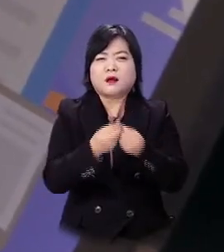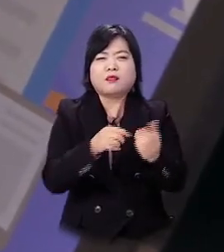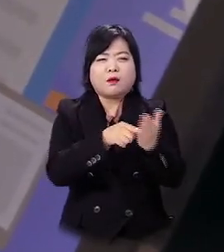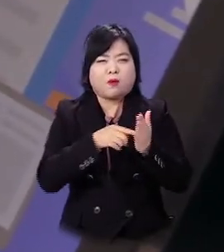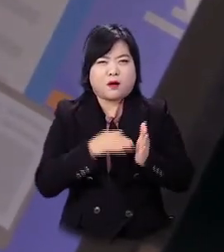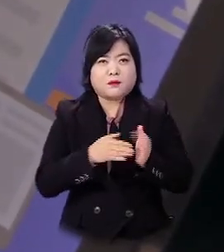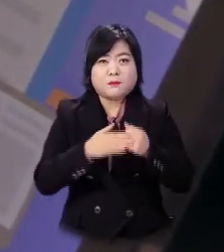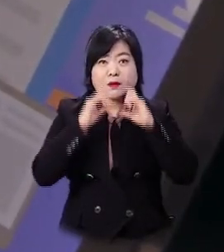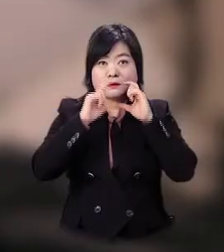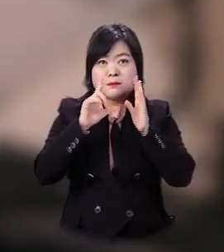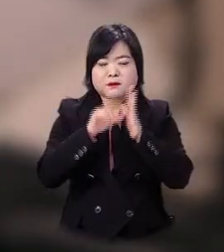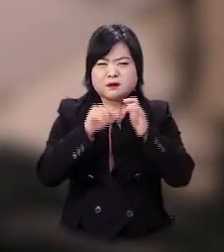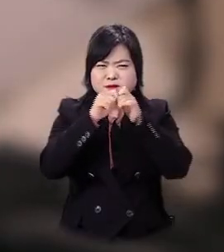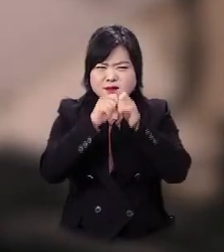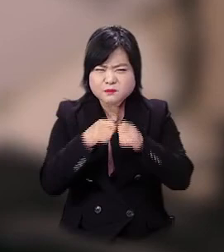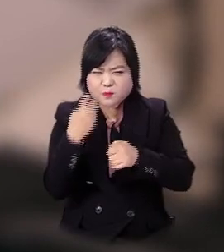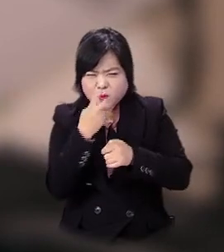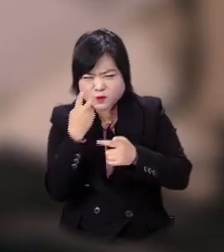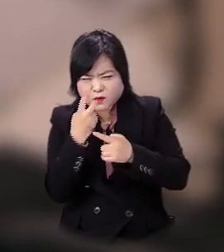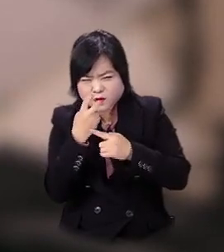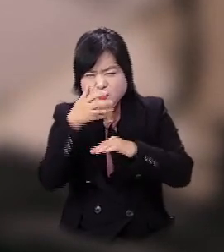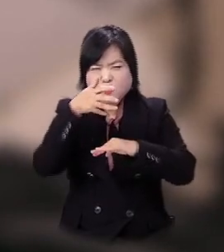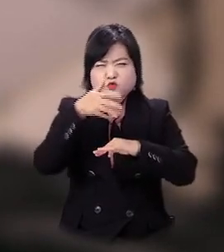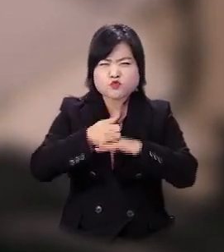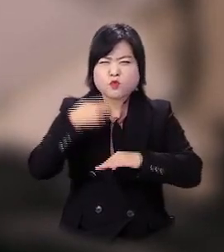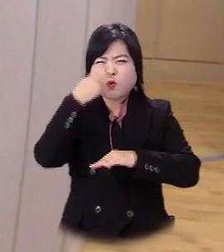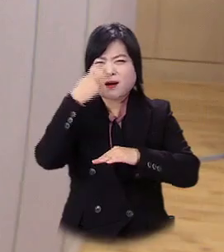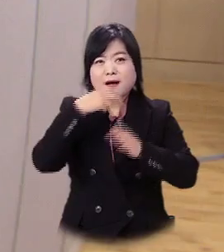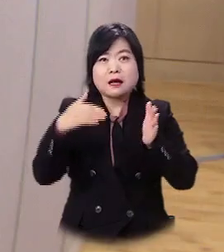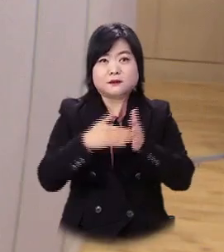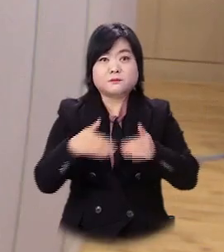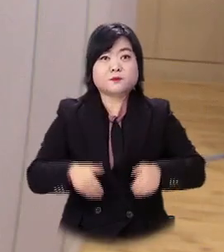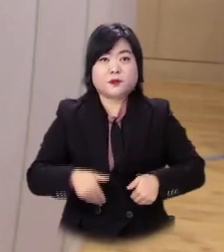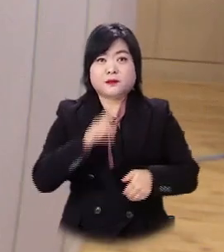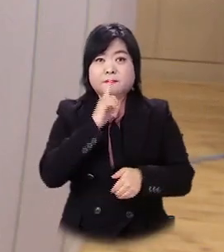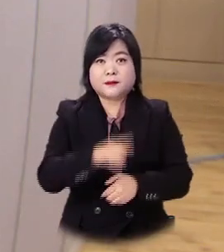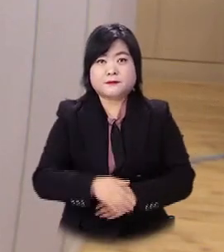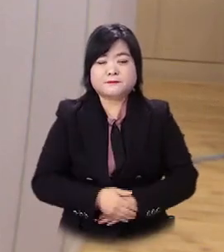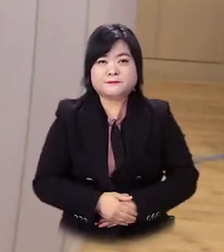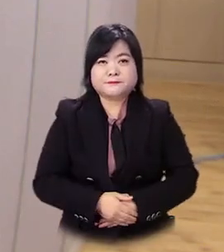처방 뒤 세심한 모니터링과 사후 관리가 필요하다는 지적입니다. TBC 한현호입니다.